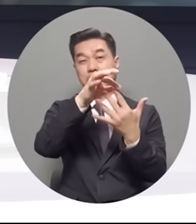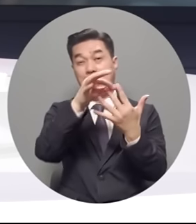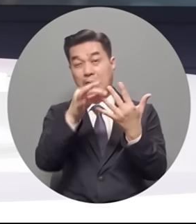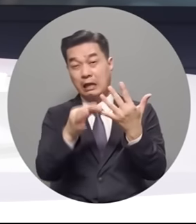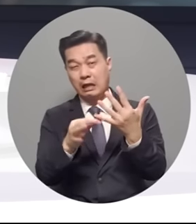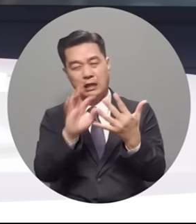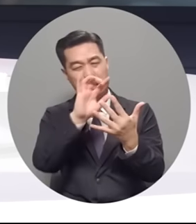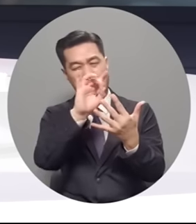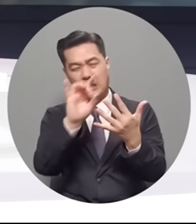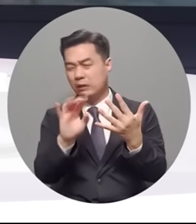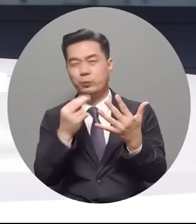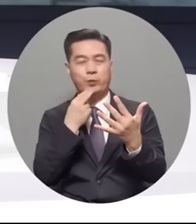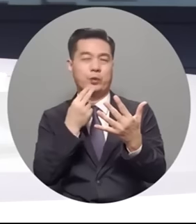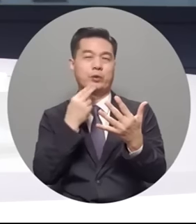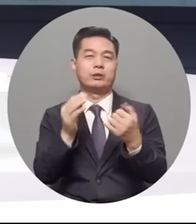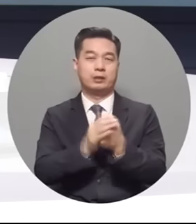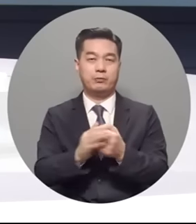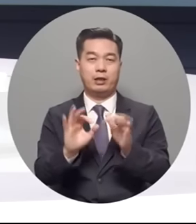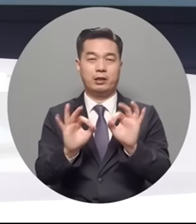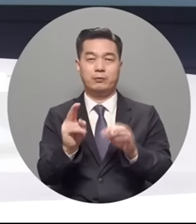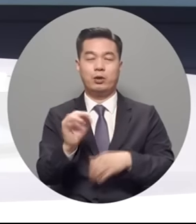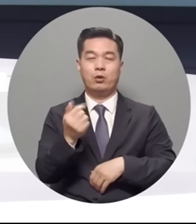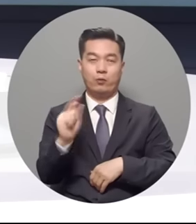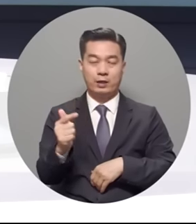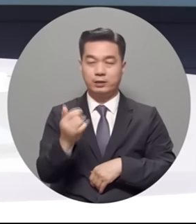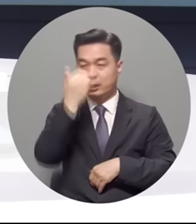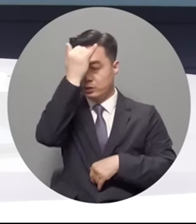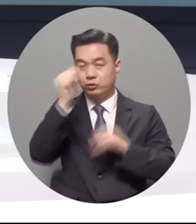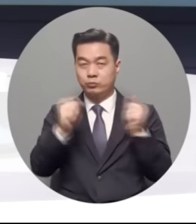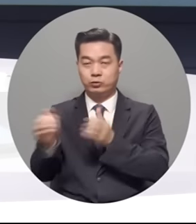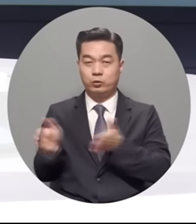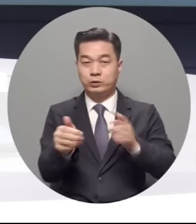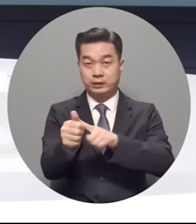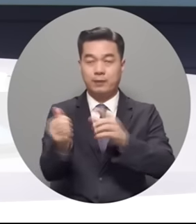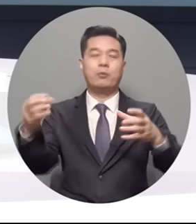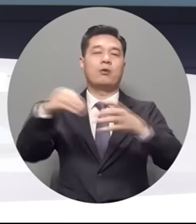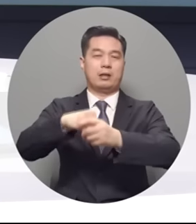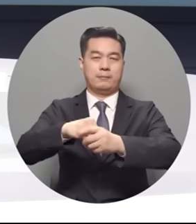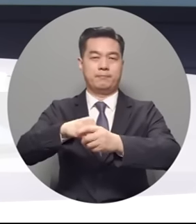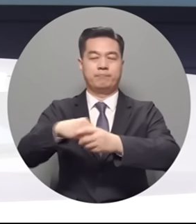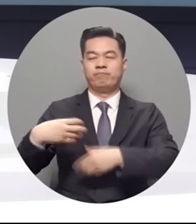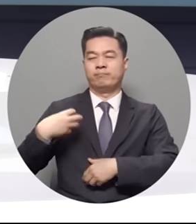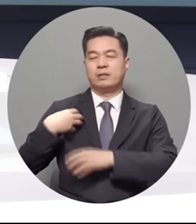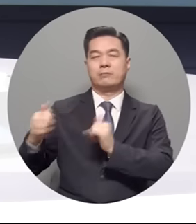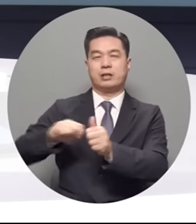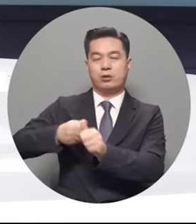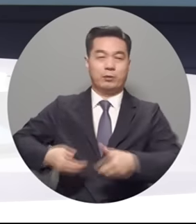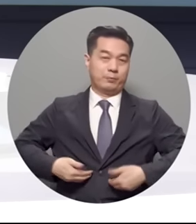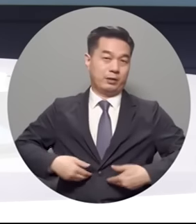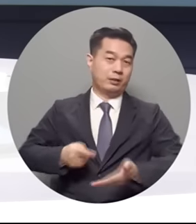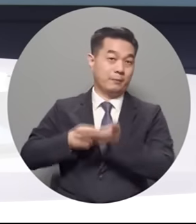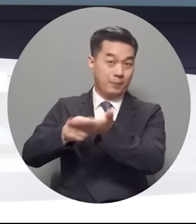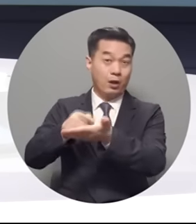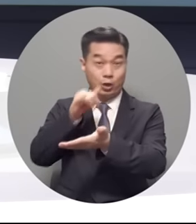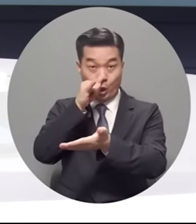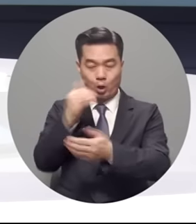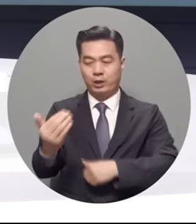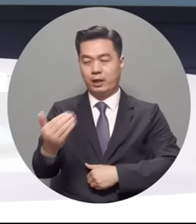않았다며 김영환 충북지사를 포함한 행정 책임자들을 처벌해야 한다고 요구했습니다. 앞서